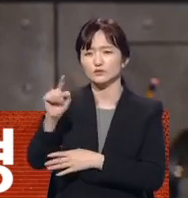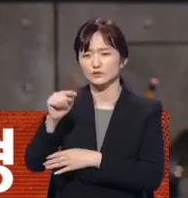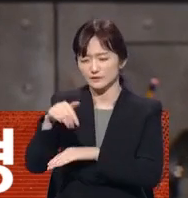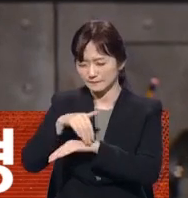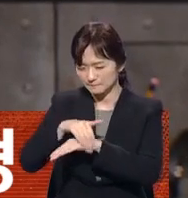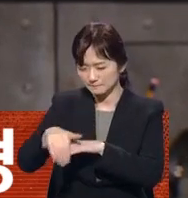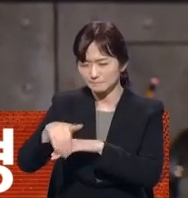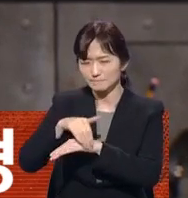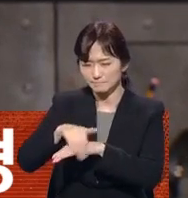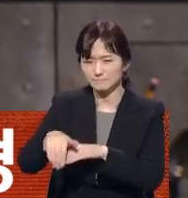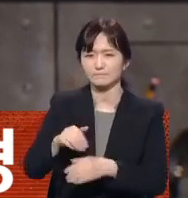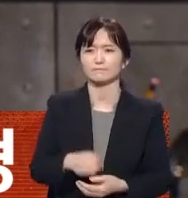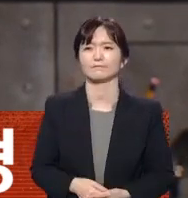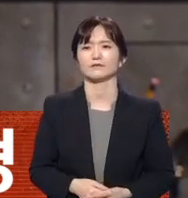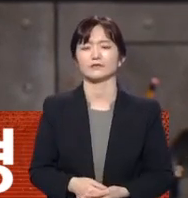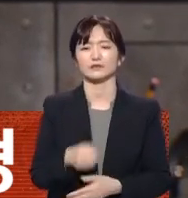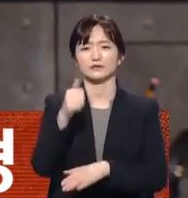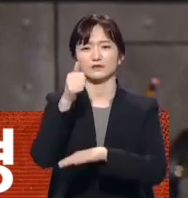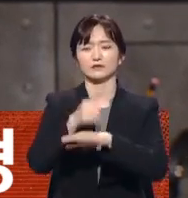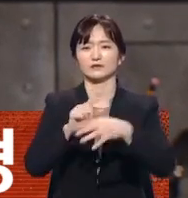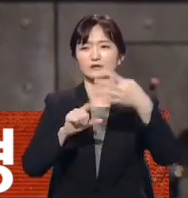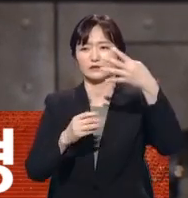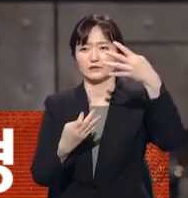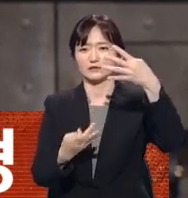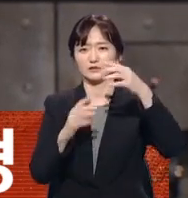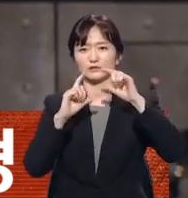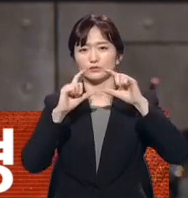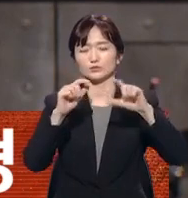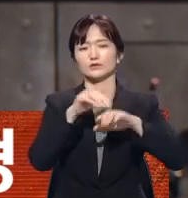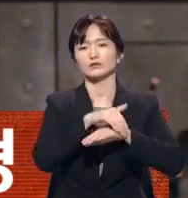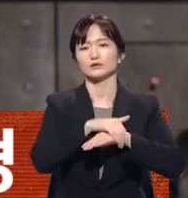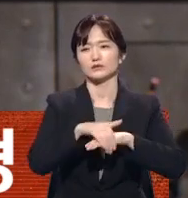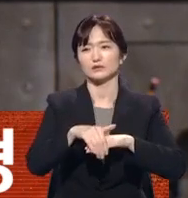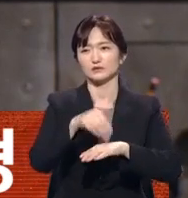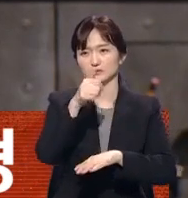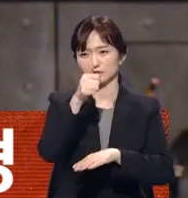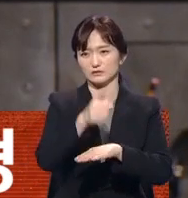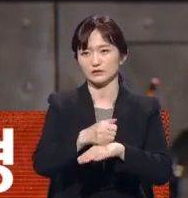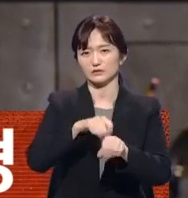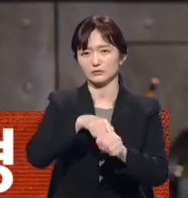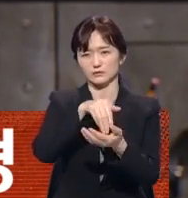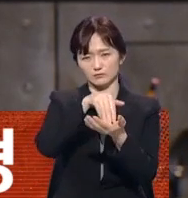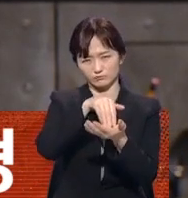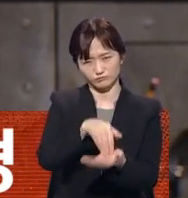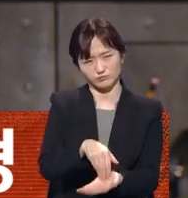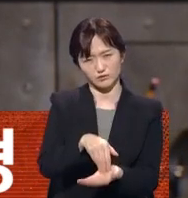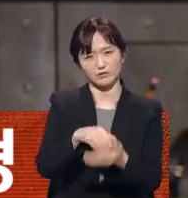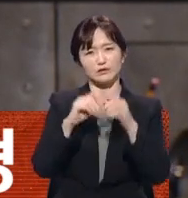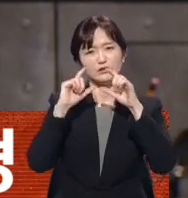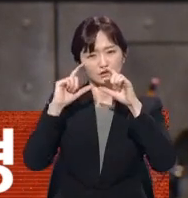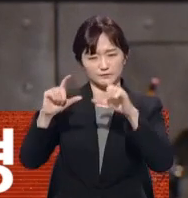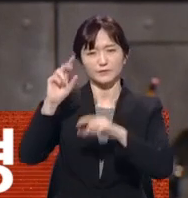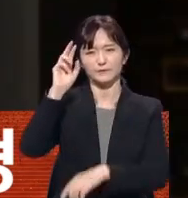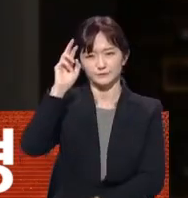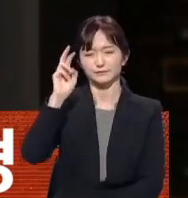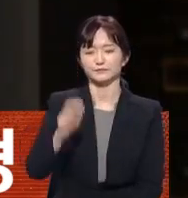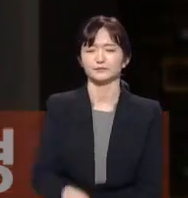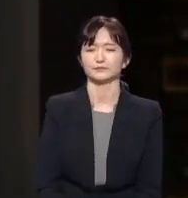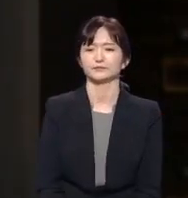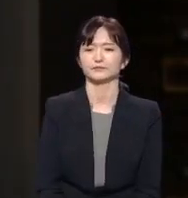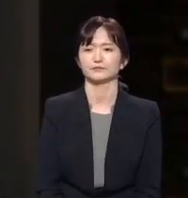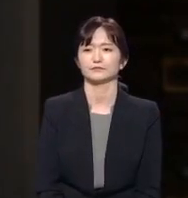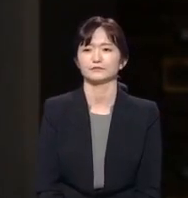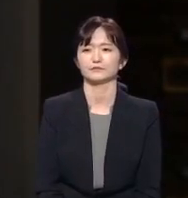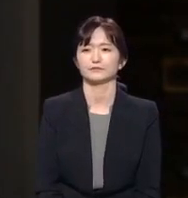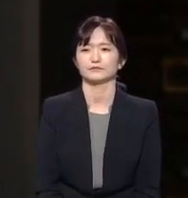있고 결과가 다음 달에 14일에 선고가 되는데 결과도 아마 중형이 좀 예상이 된 상황입니다 그렇군요이